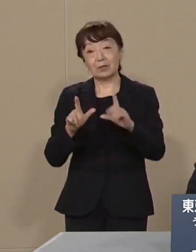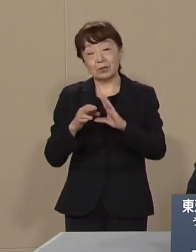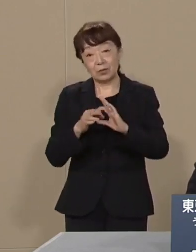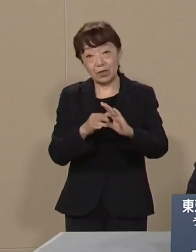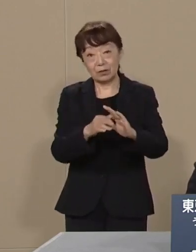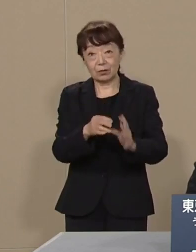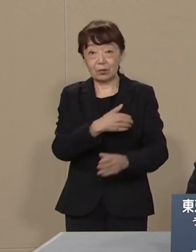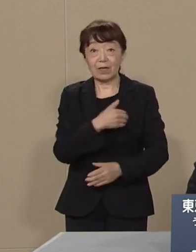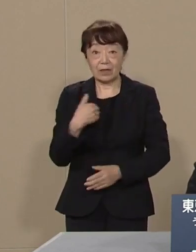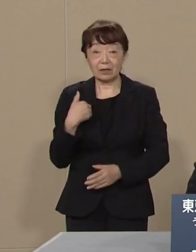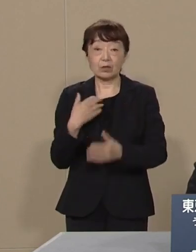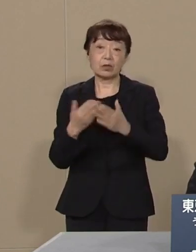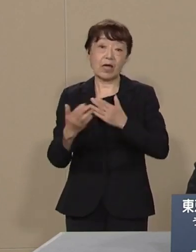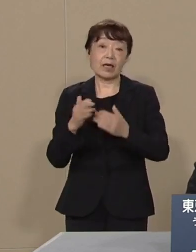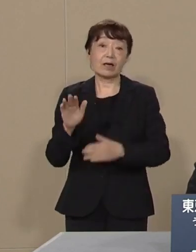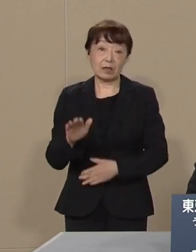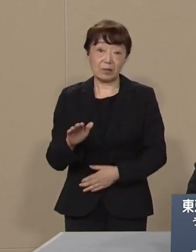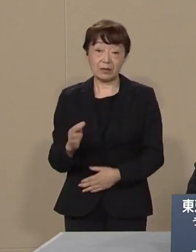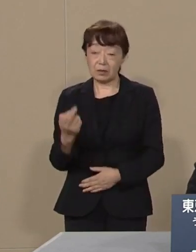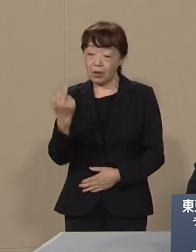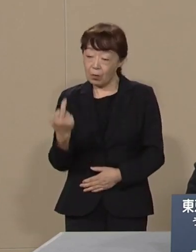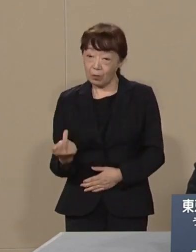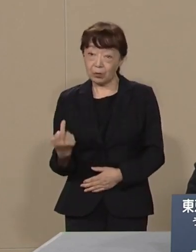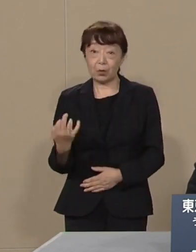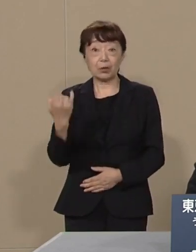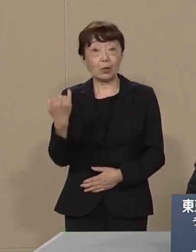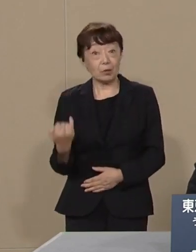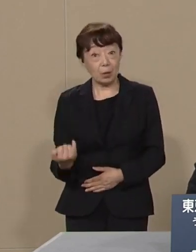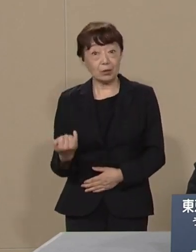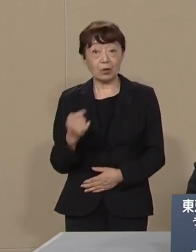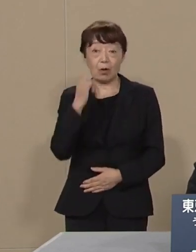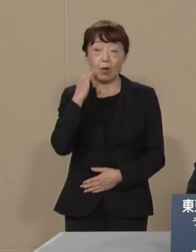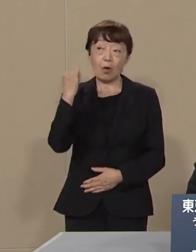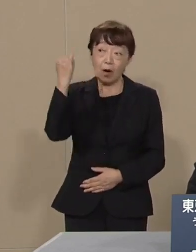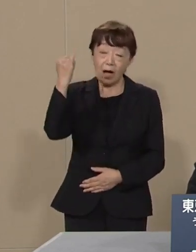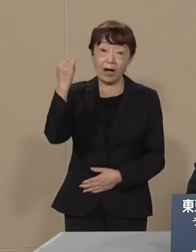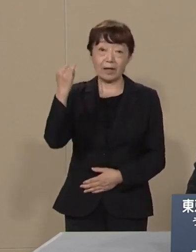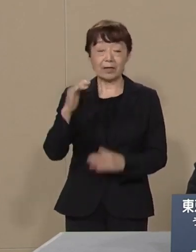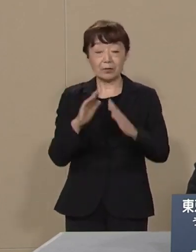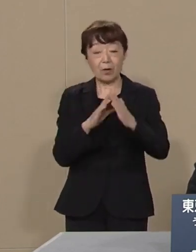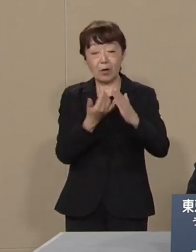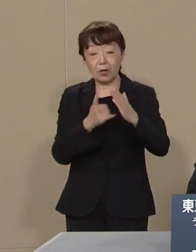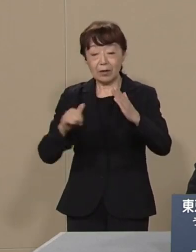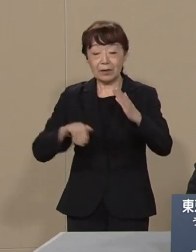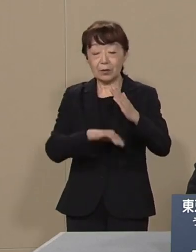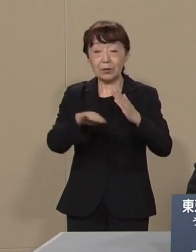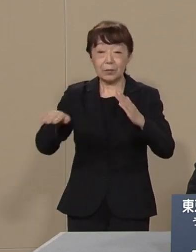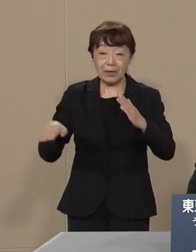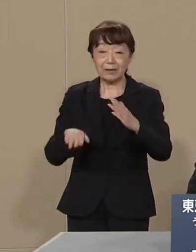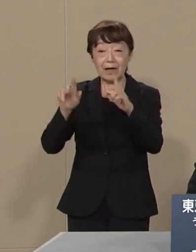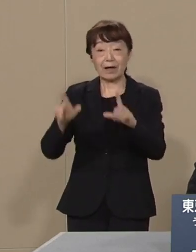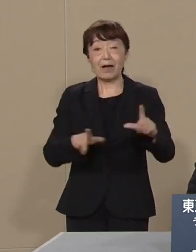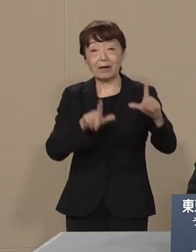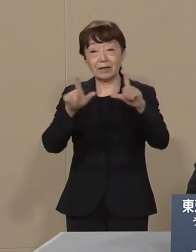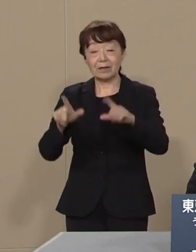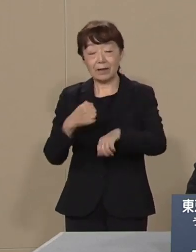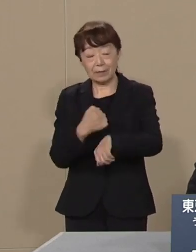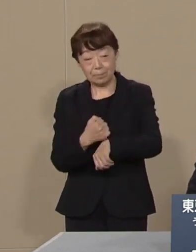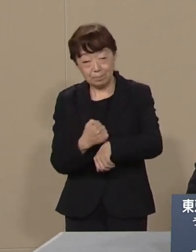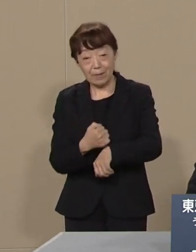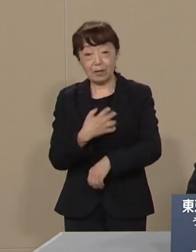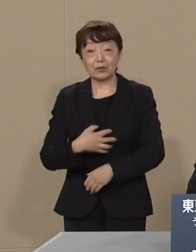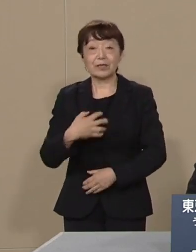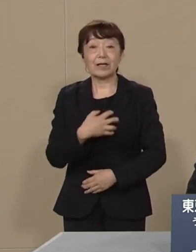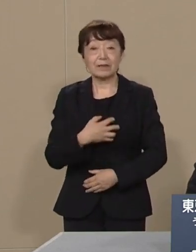いうことがあります弟や妹そしてなんといっても母も含めて一家自体が本当に苦しい時期でしたその後